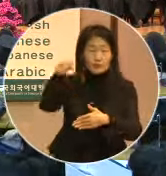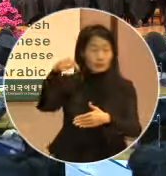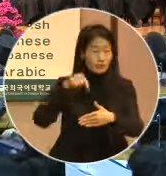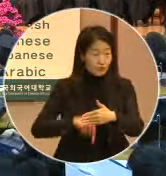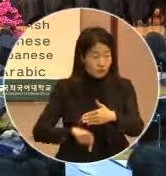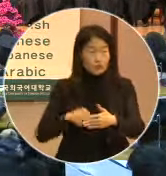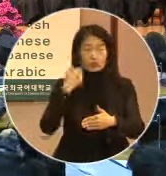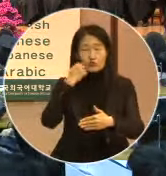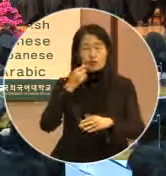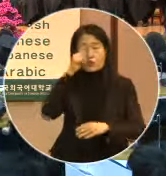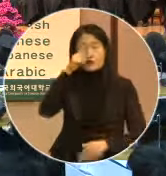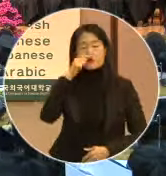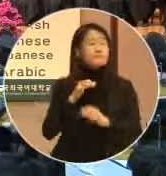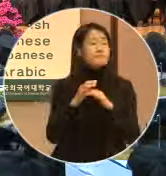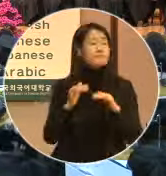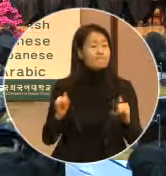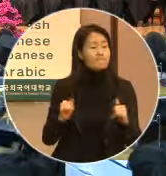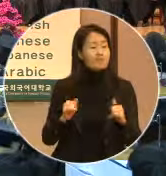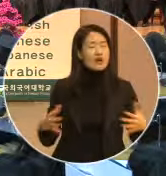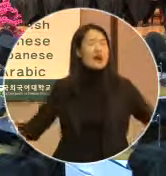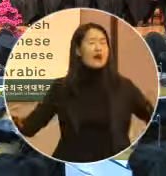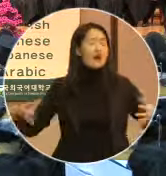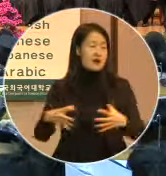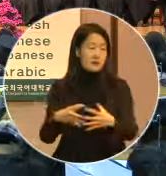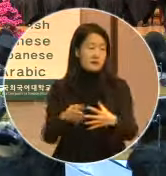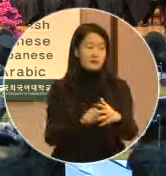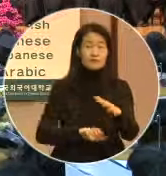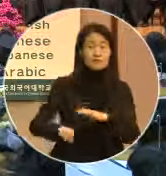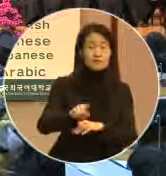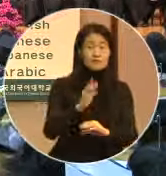포괄하는 글로벌 교육을 선도하고 있습니다.